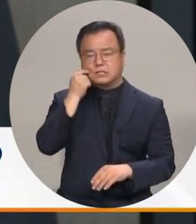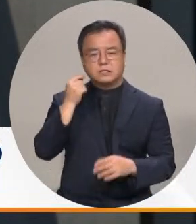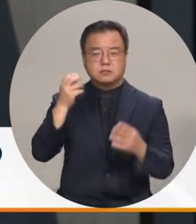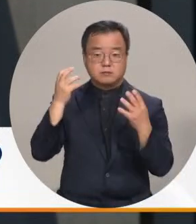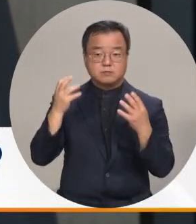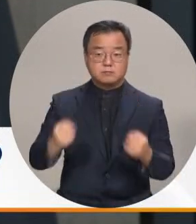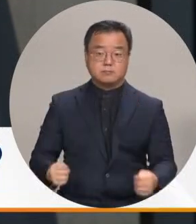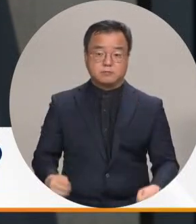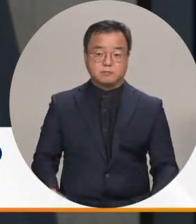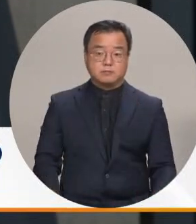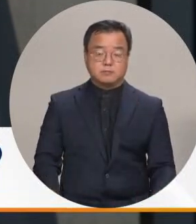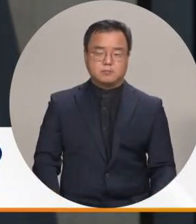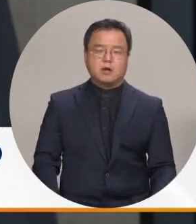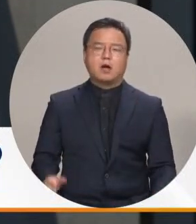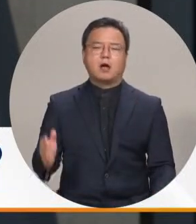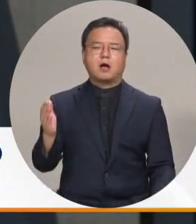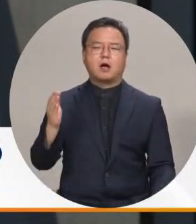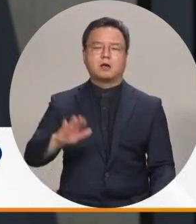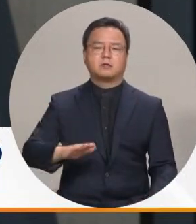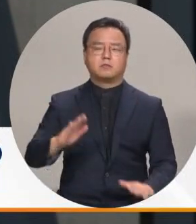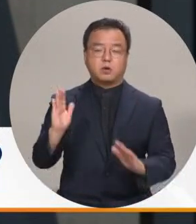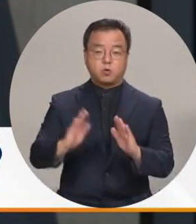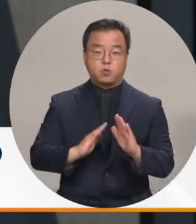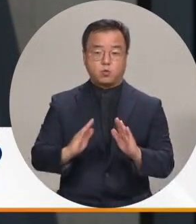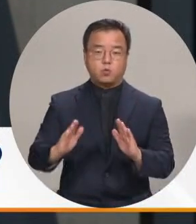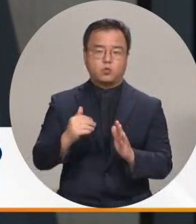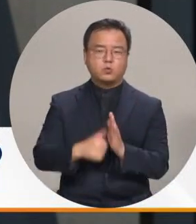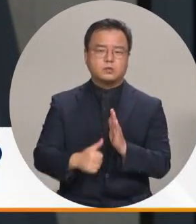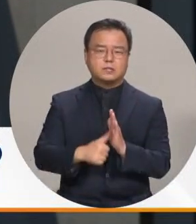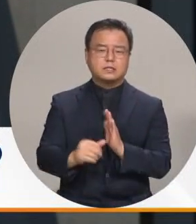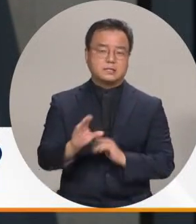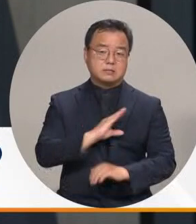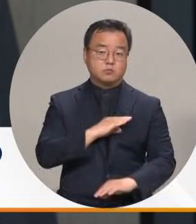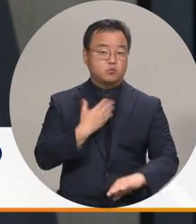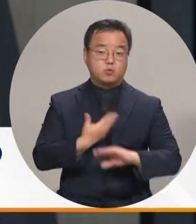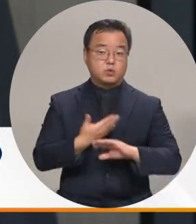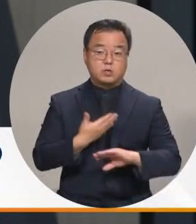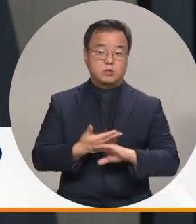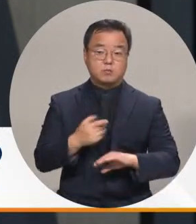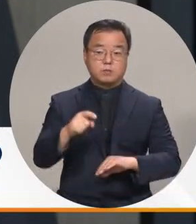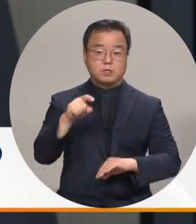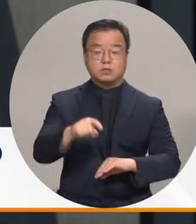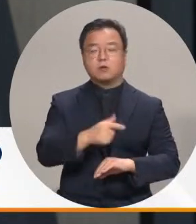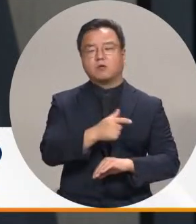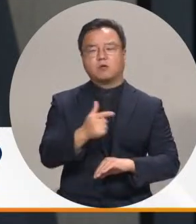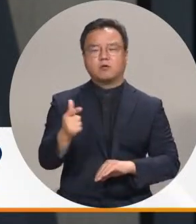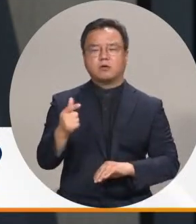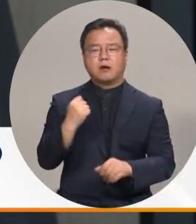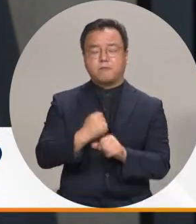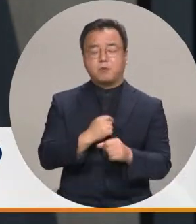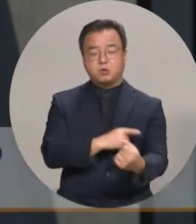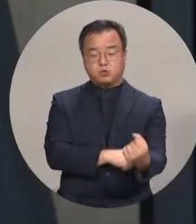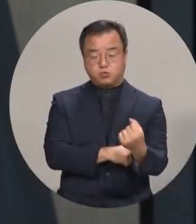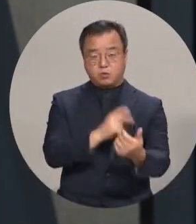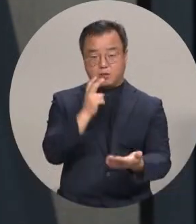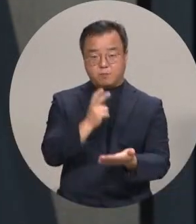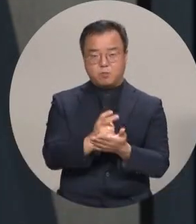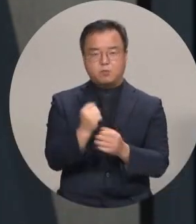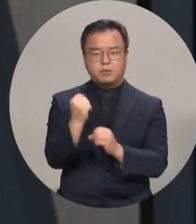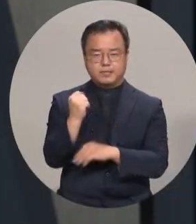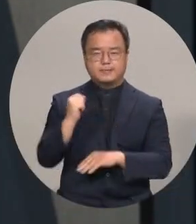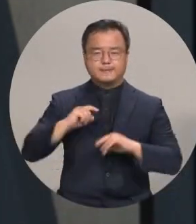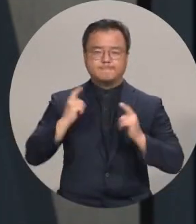수밖에 없습니다 하지만 공공재라는 이름과 달리 이러한 것은 저작권법상 당연히 사유지에